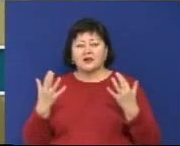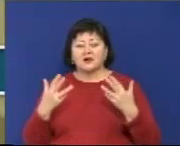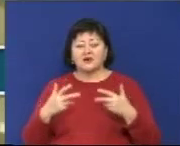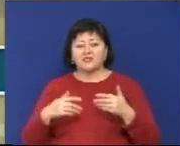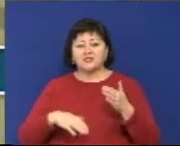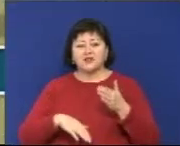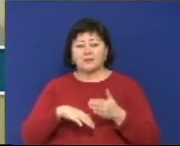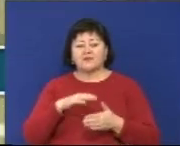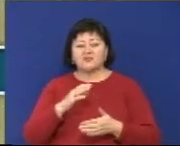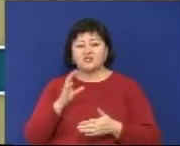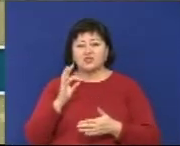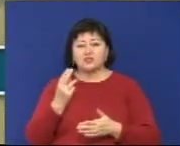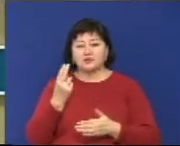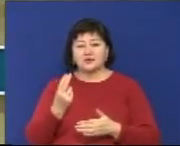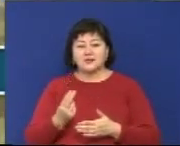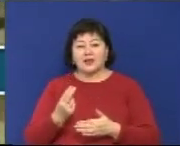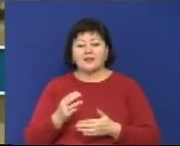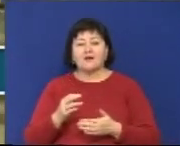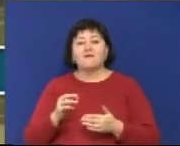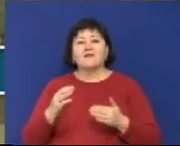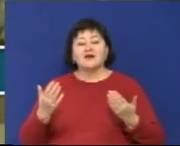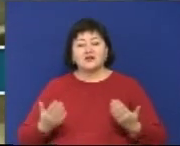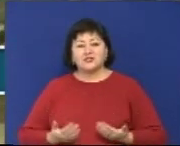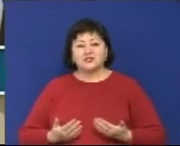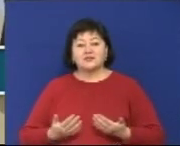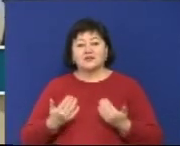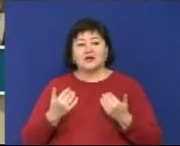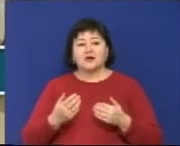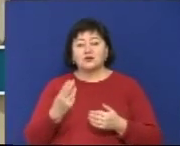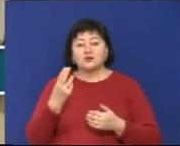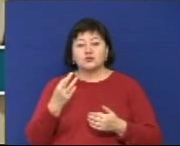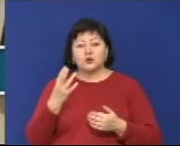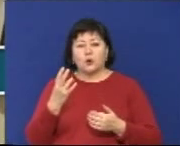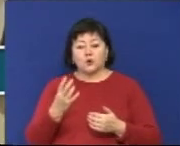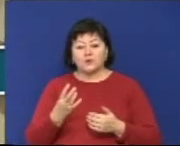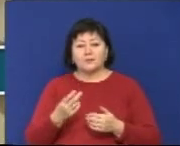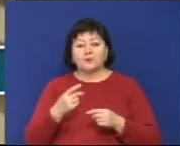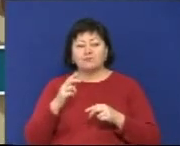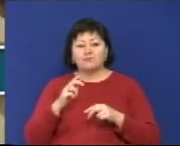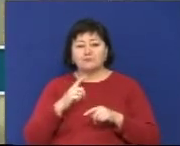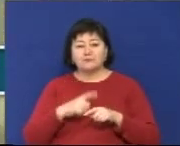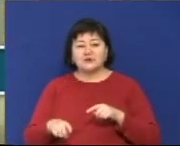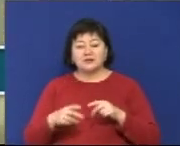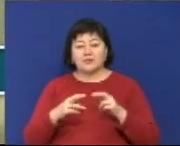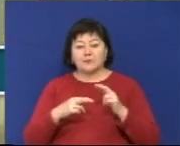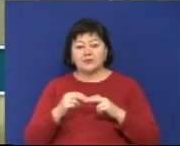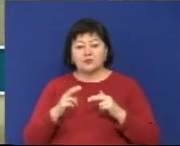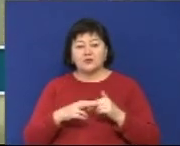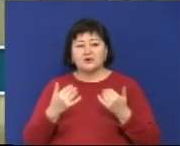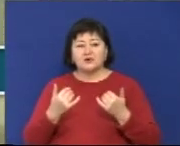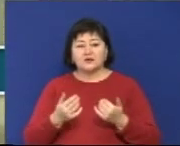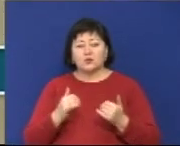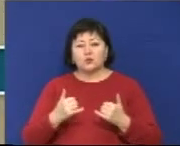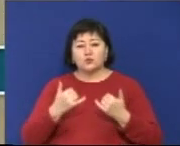повышение социального положения. Так, центр обслуживания населения построен в кратчайшие сроки. Если раньше услуги оказывались в разных местах